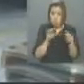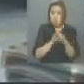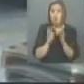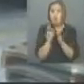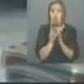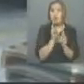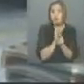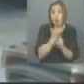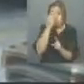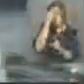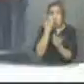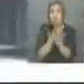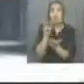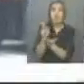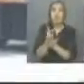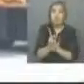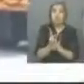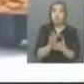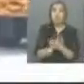การกู้ค่ะ